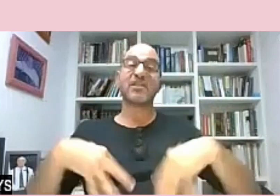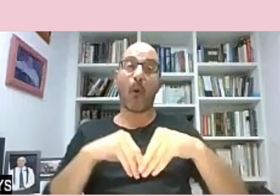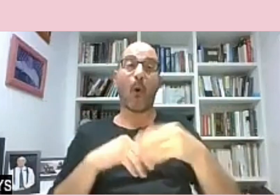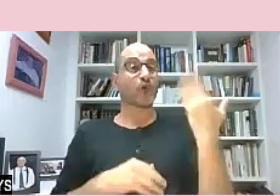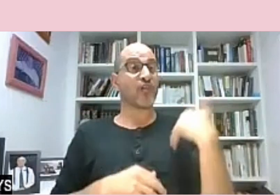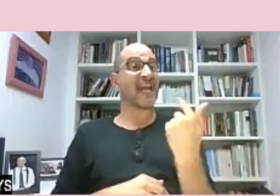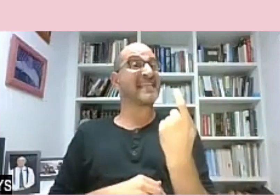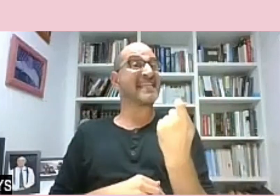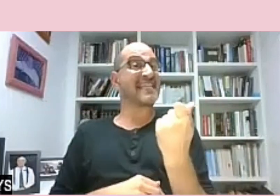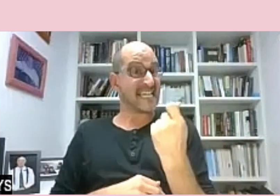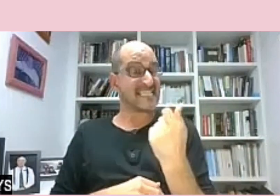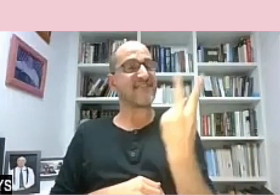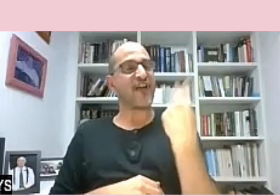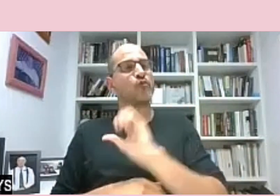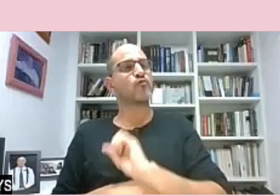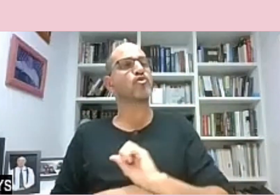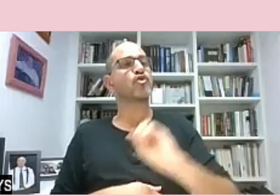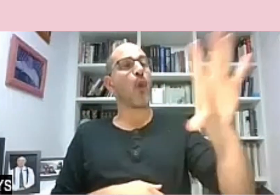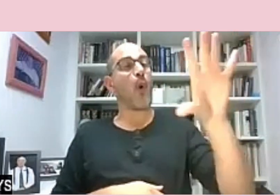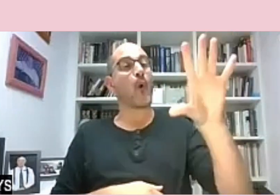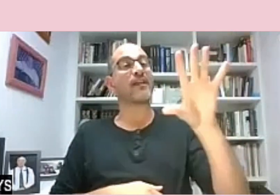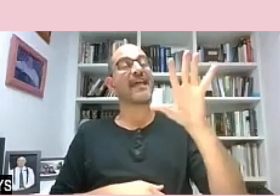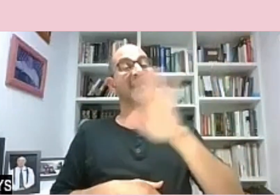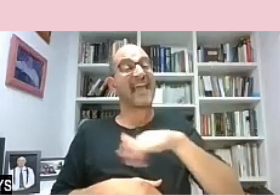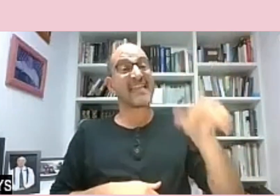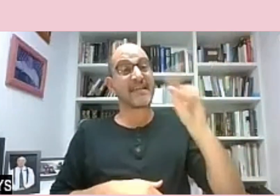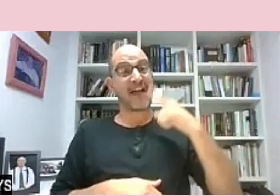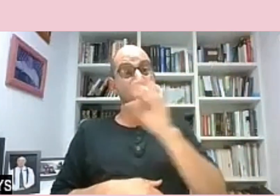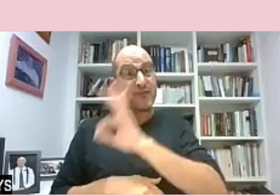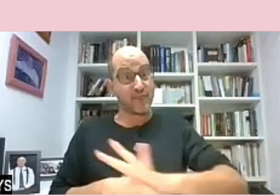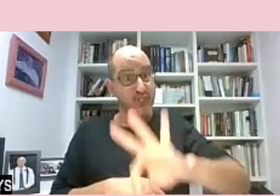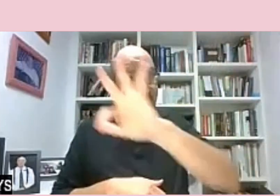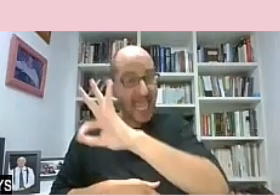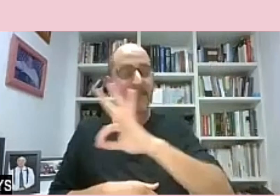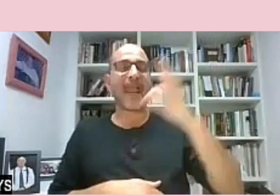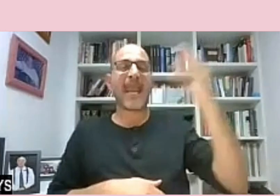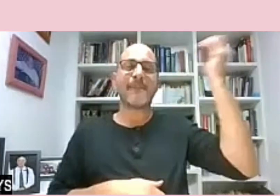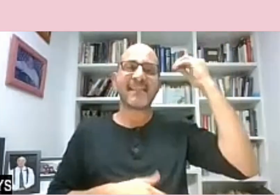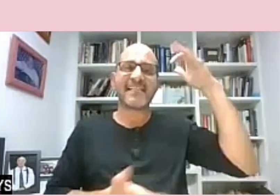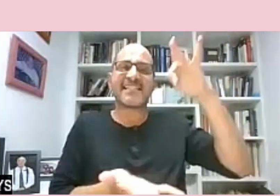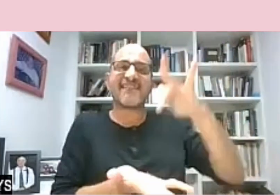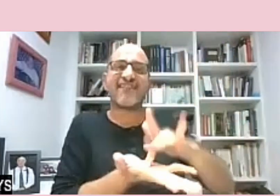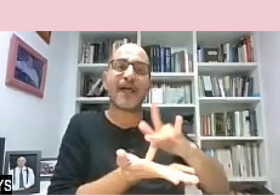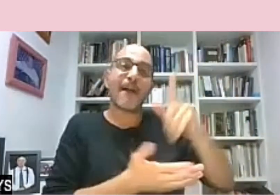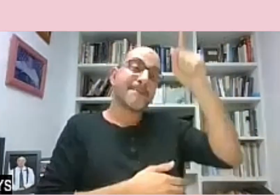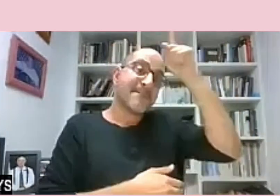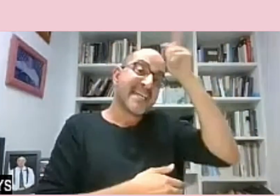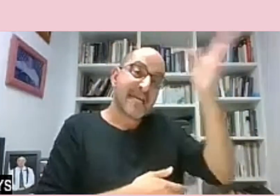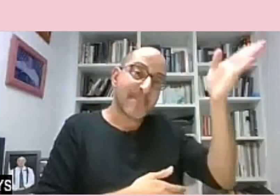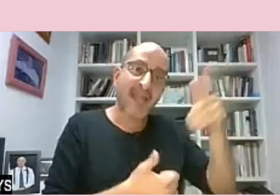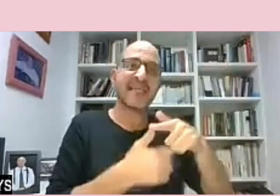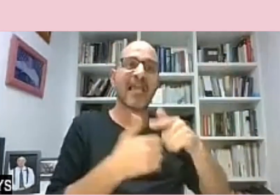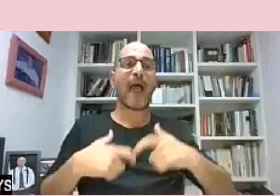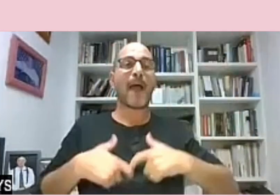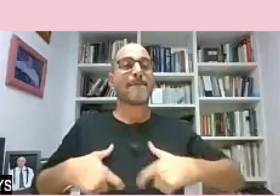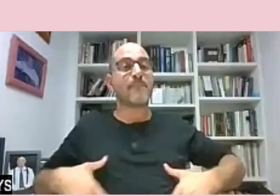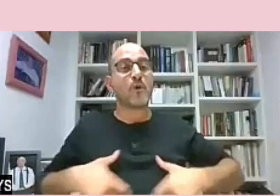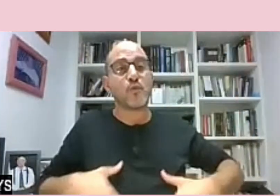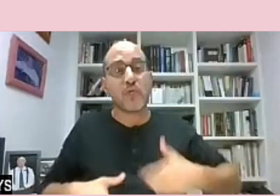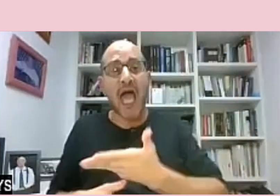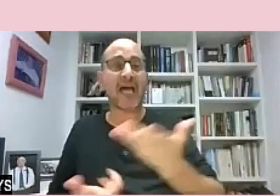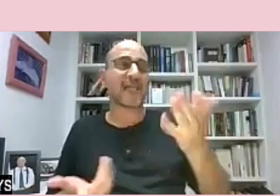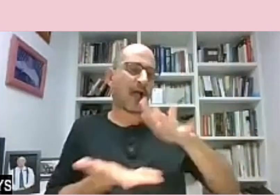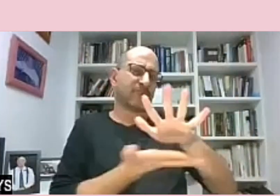בישראל. משפחות שהיה להם כסף, היו שולחים את הילדים שלהם, את הילדים החרשים, ללמוד